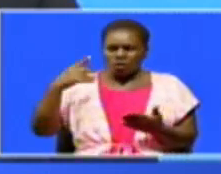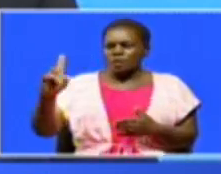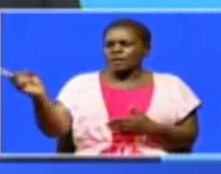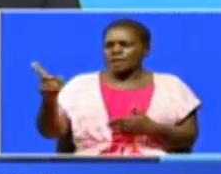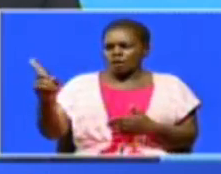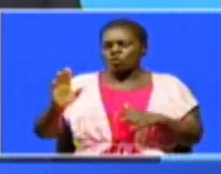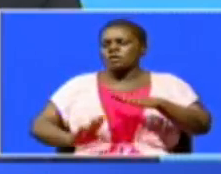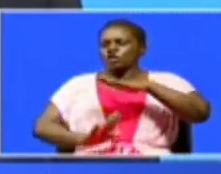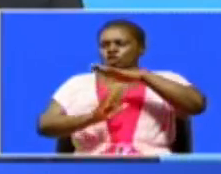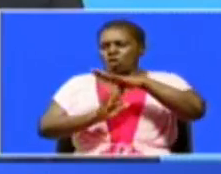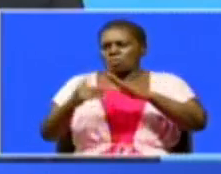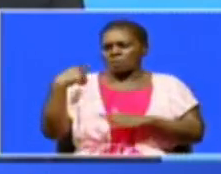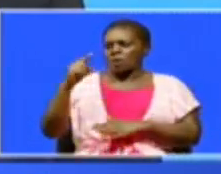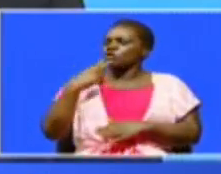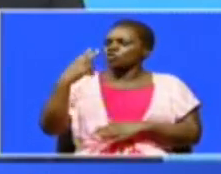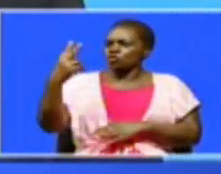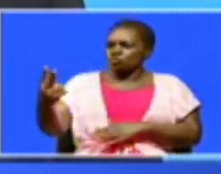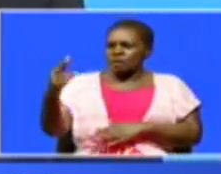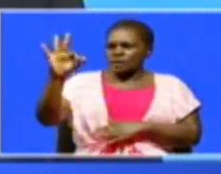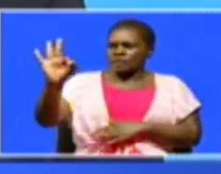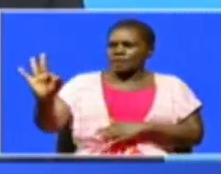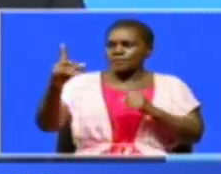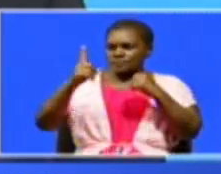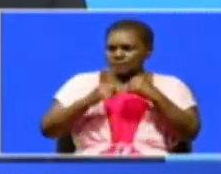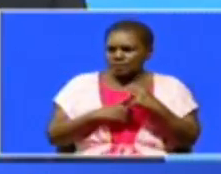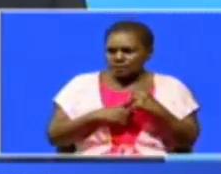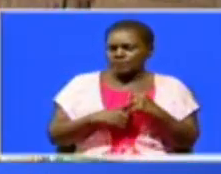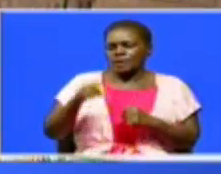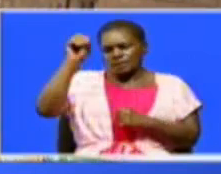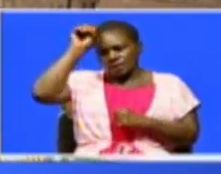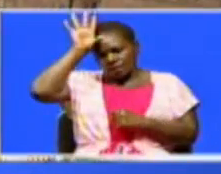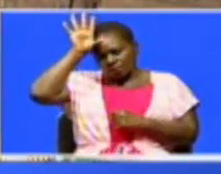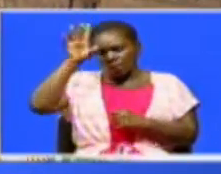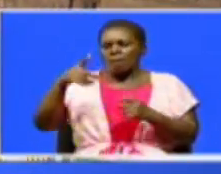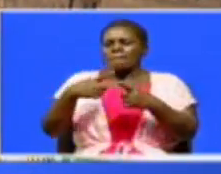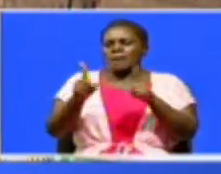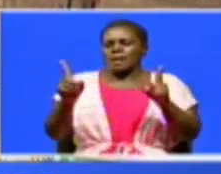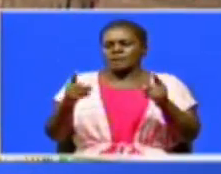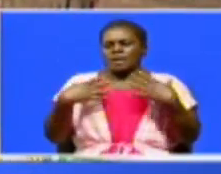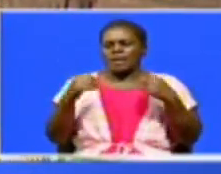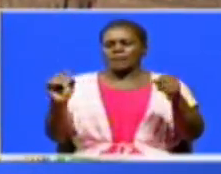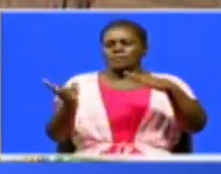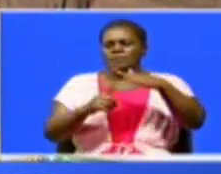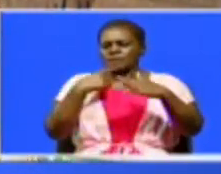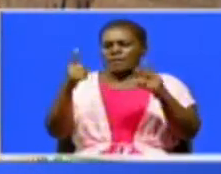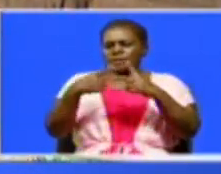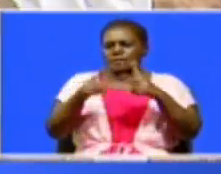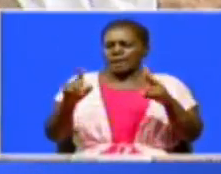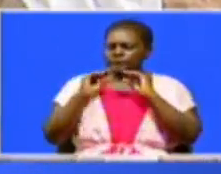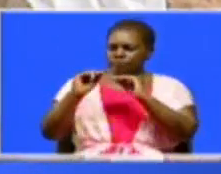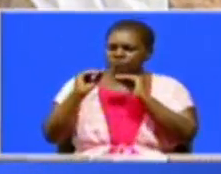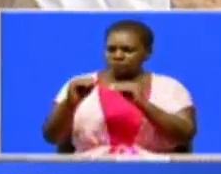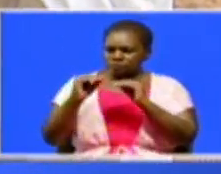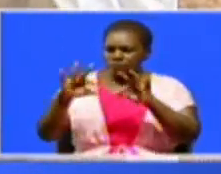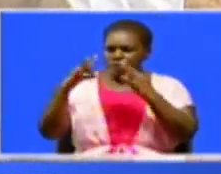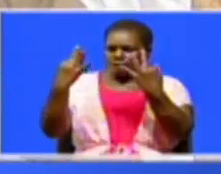Nairobi continues to lead today with 236 cases. Kiambu. Aidha, Wizara ya Afya imesema itaanza kutoa mafunzo